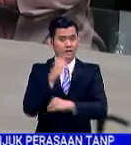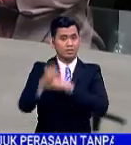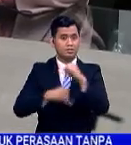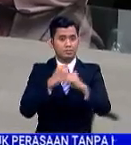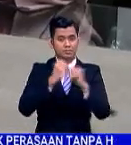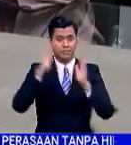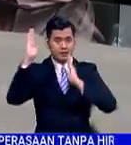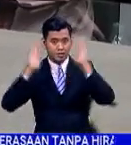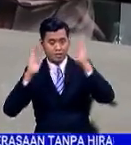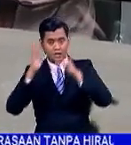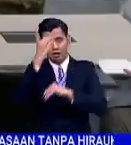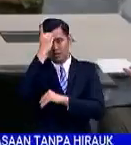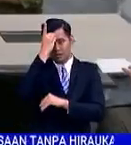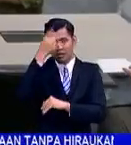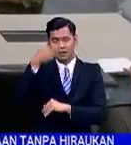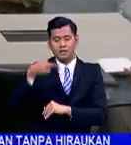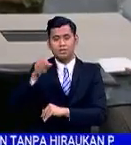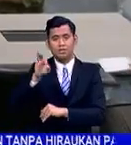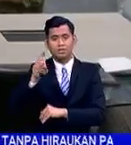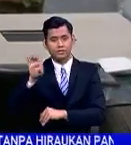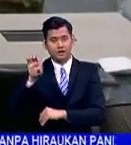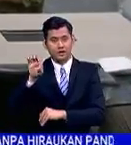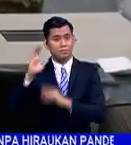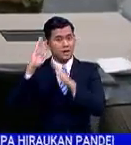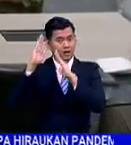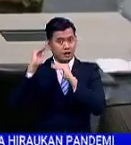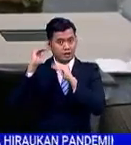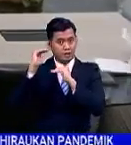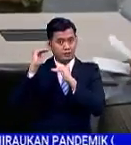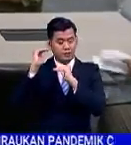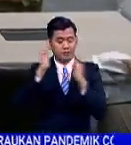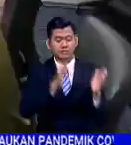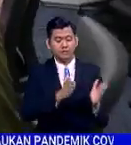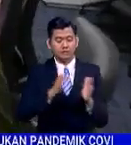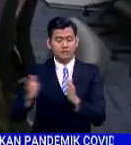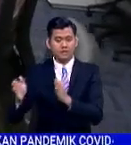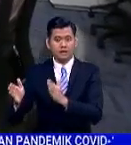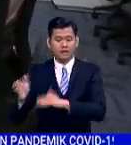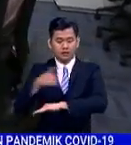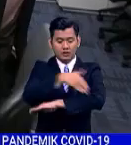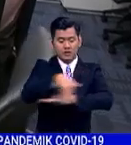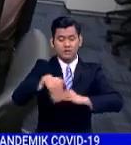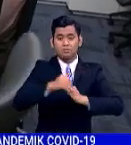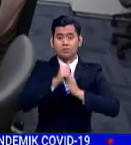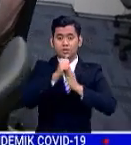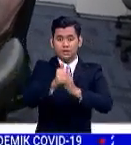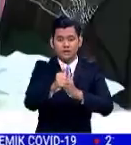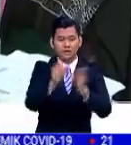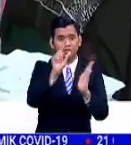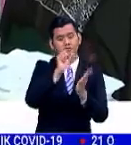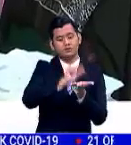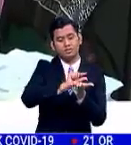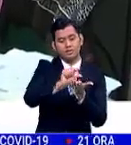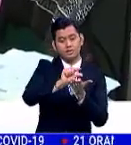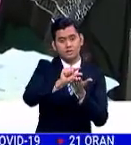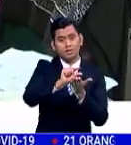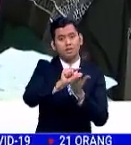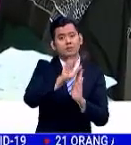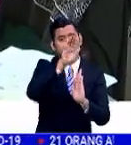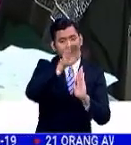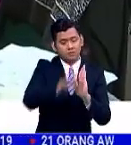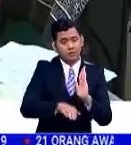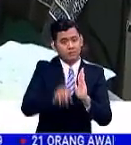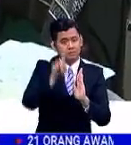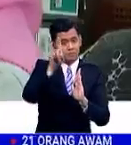Malaysia, Datuk Muhammad Syafiee Mamal berharap pelan dan garis panduan penetapan gaji minimum dapat dikemukakan